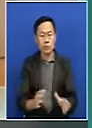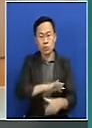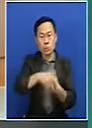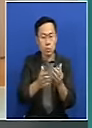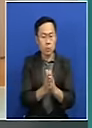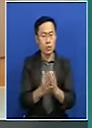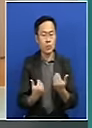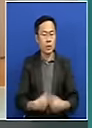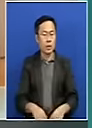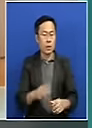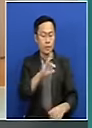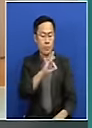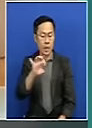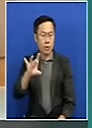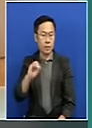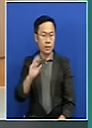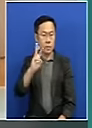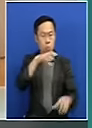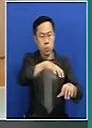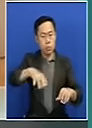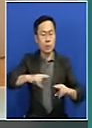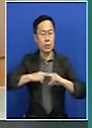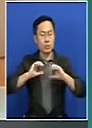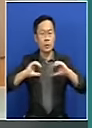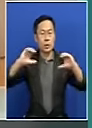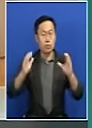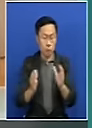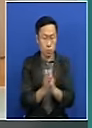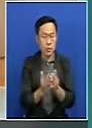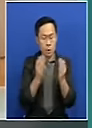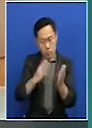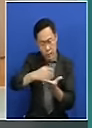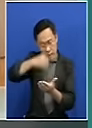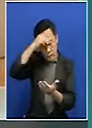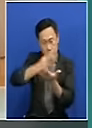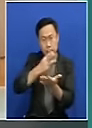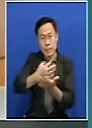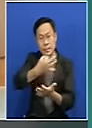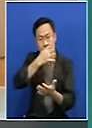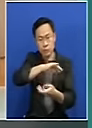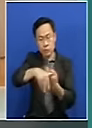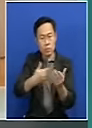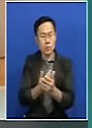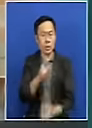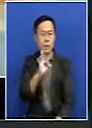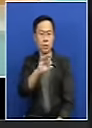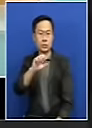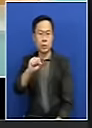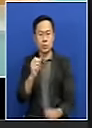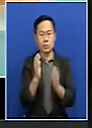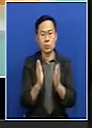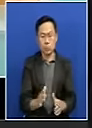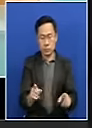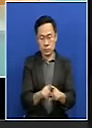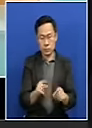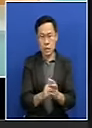หมด886แห่งและนักศึกษาอาชีวะกว่า 900,000 คนด้วยกันครับ ค่ะถ้าดูในสายอาชีพนี้นะคะอาชีว